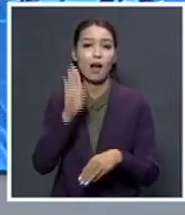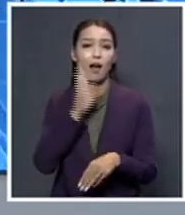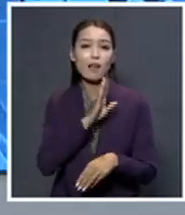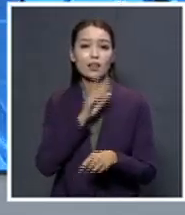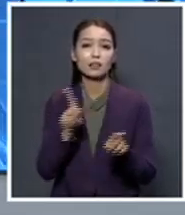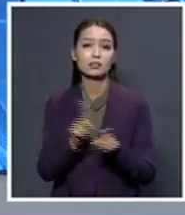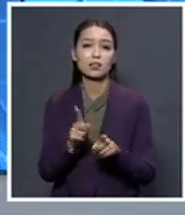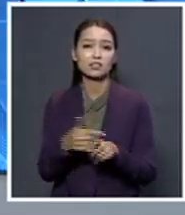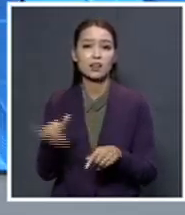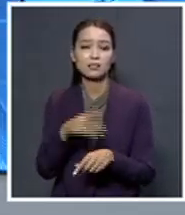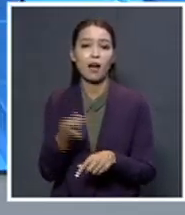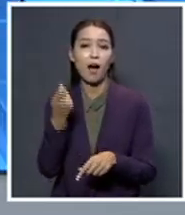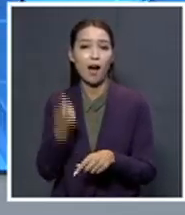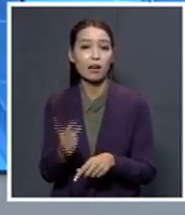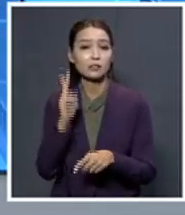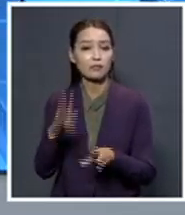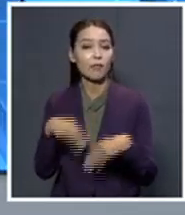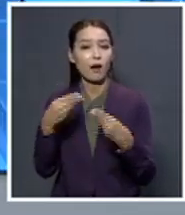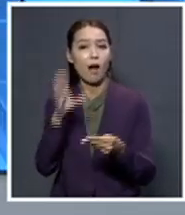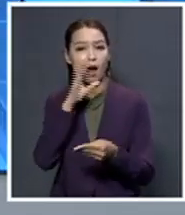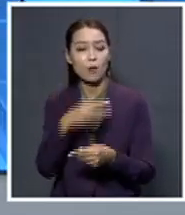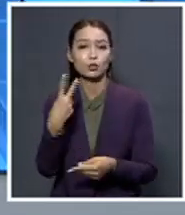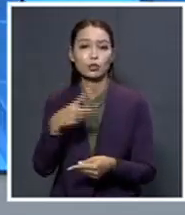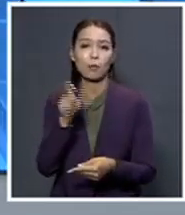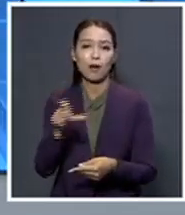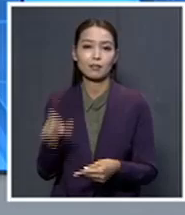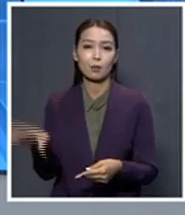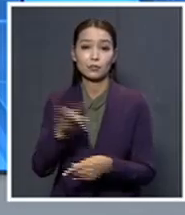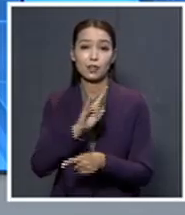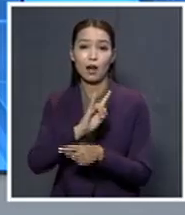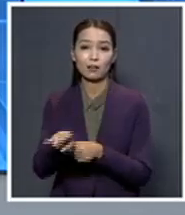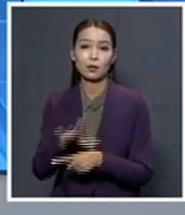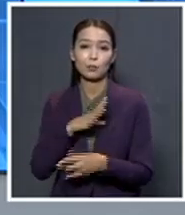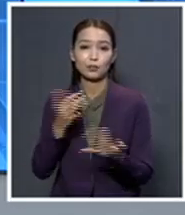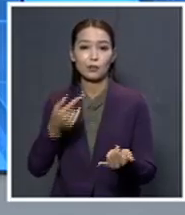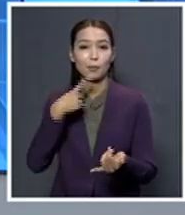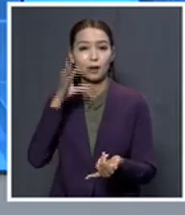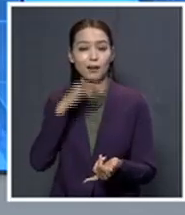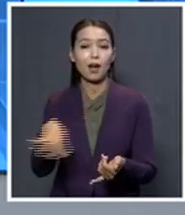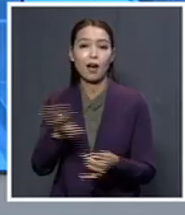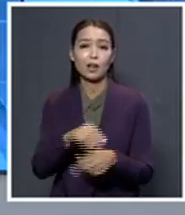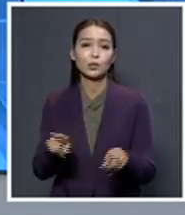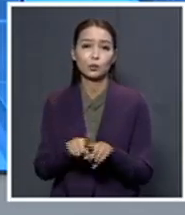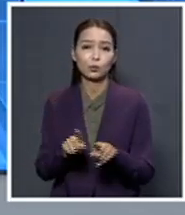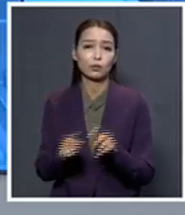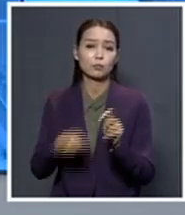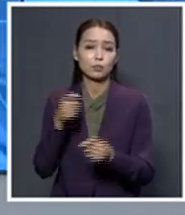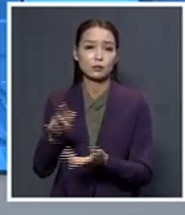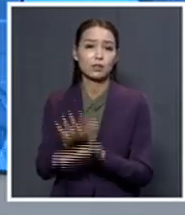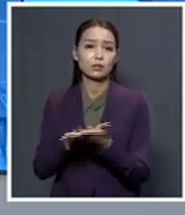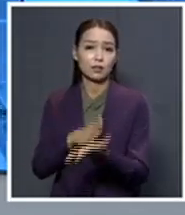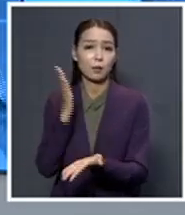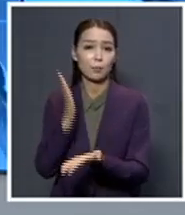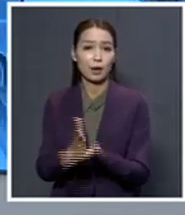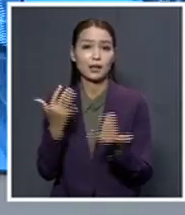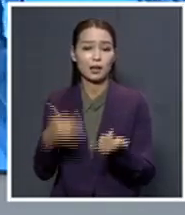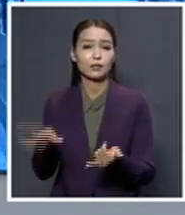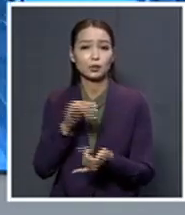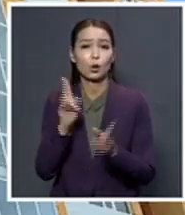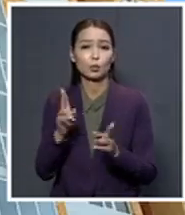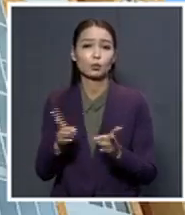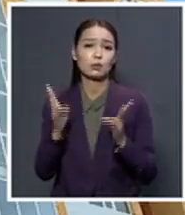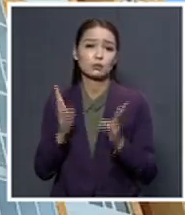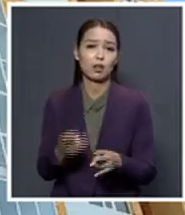кепілдікте тұрған арзан пәтер алып беремін деп 20 адамды алдап соққан. Полицияға әлі де арызданып келіп жатқандар бар. Зардап